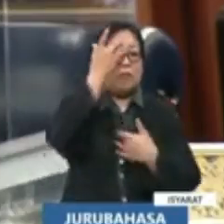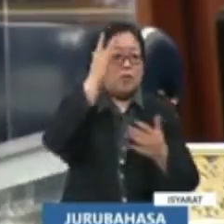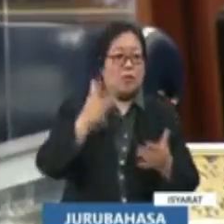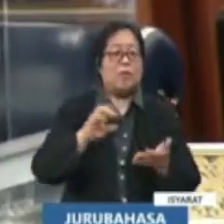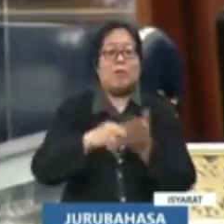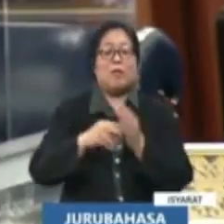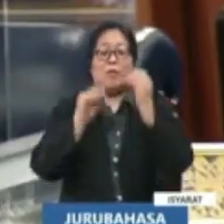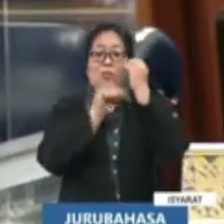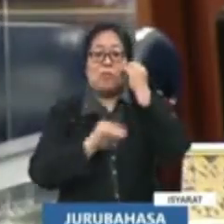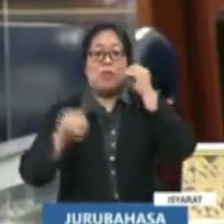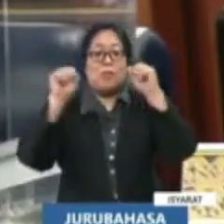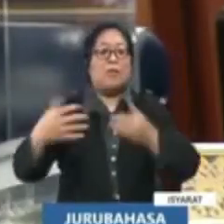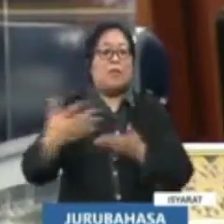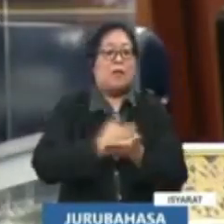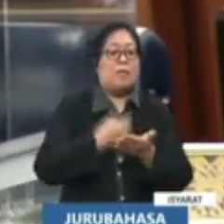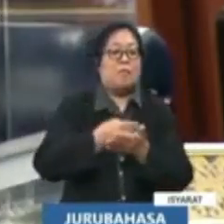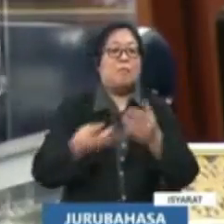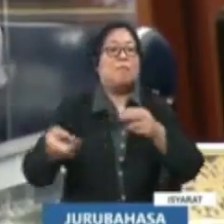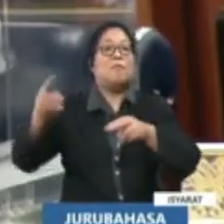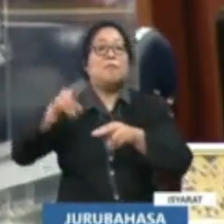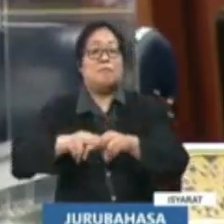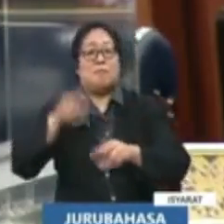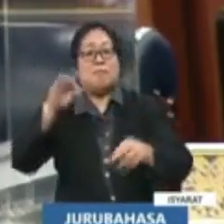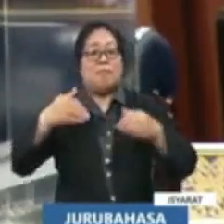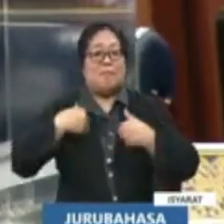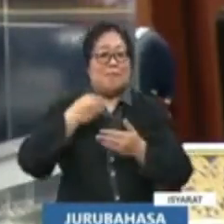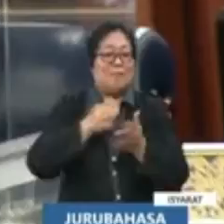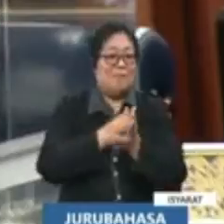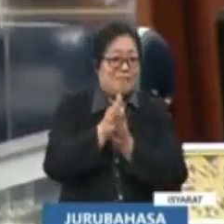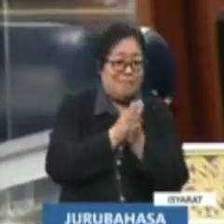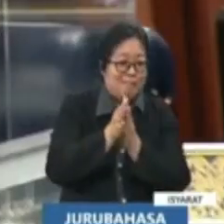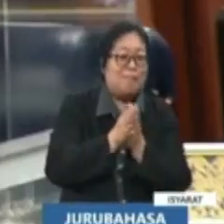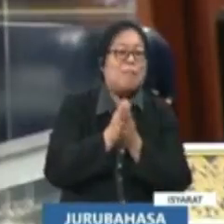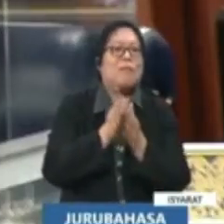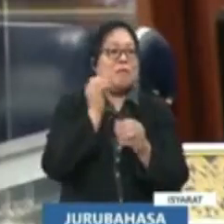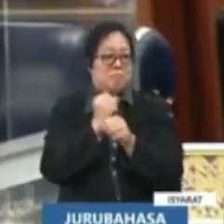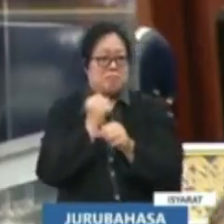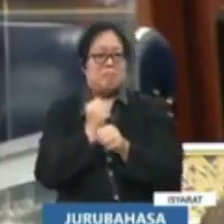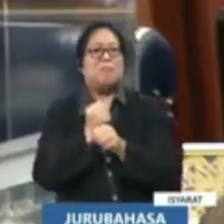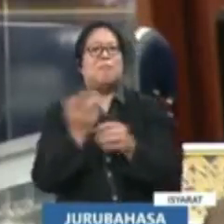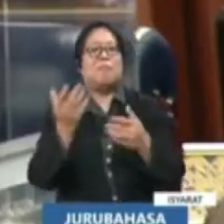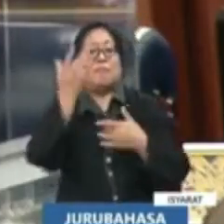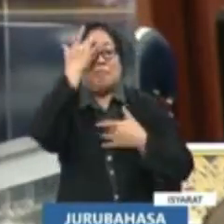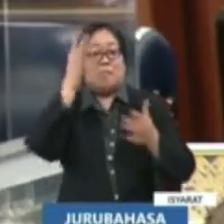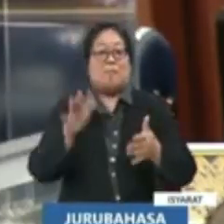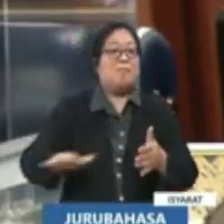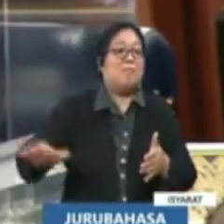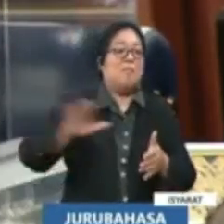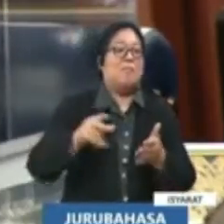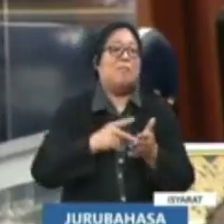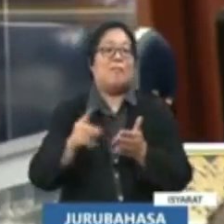dokter-dokte ini boleh mendapat pendapatan tambahan jika ada lebih kerajinan untuk bekerja dan sakit-sakit ini